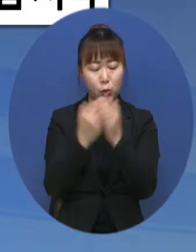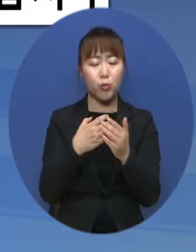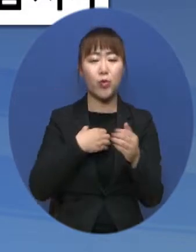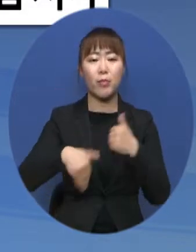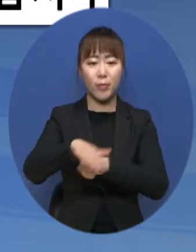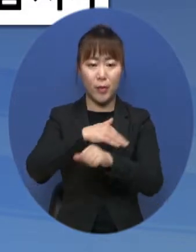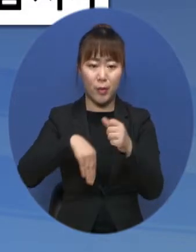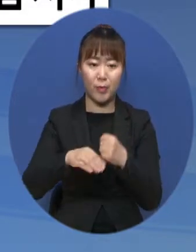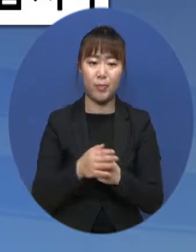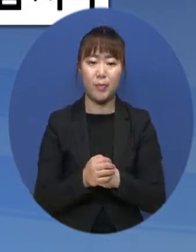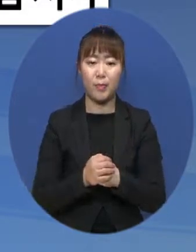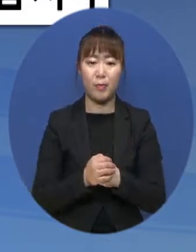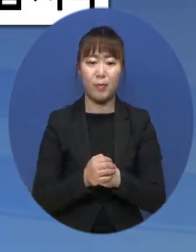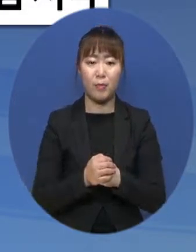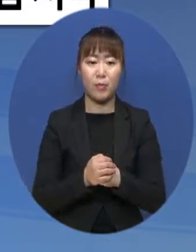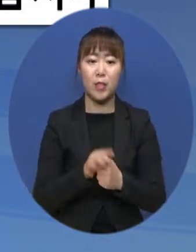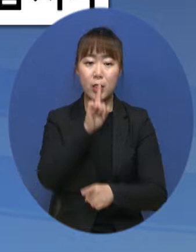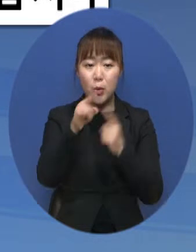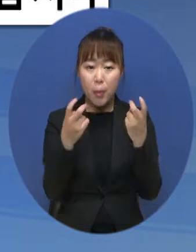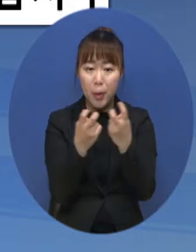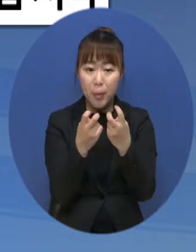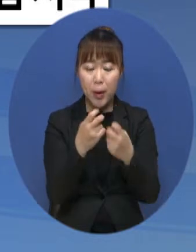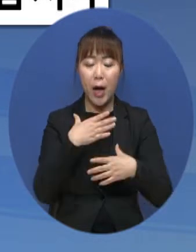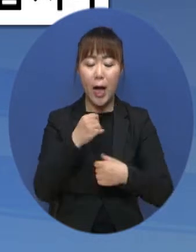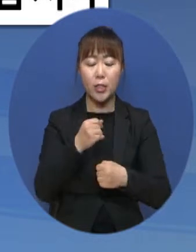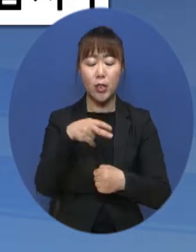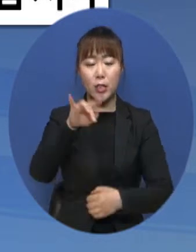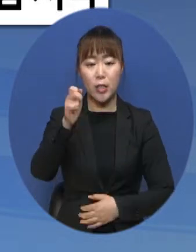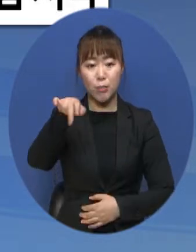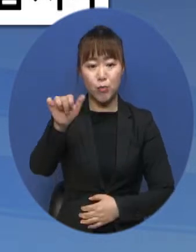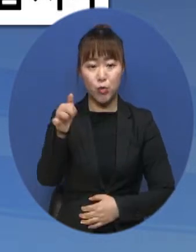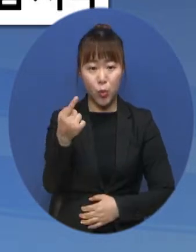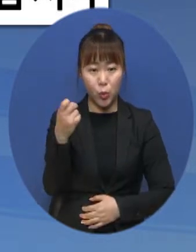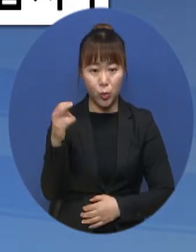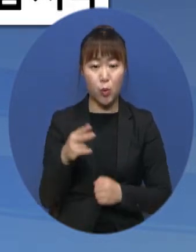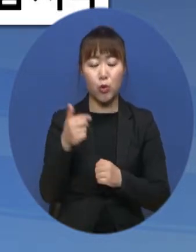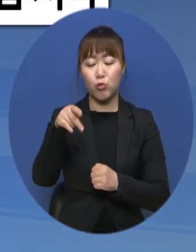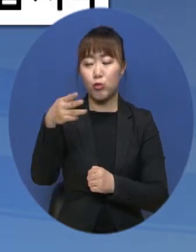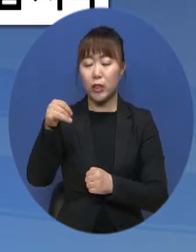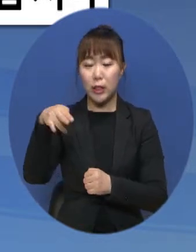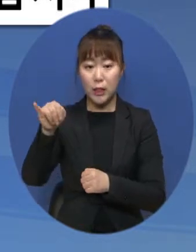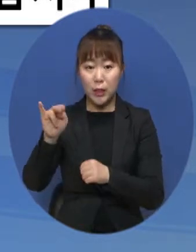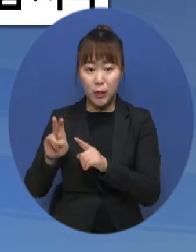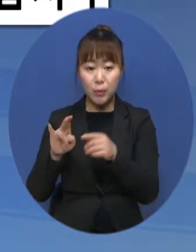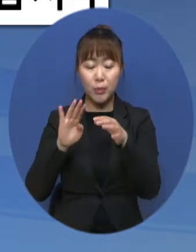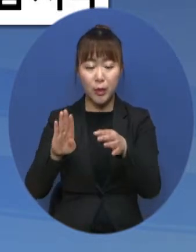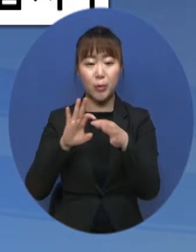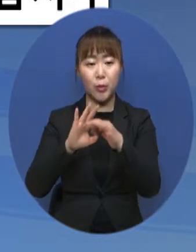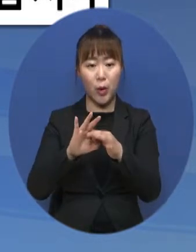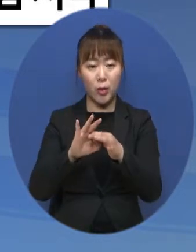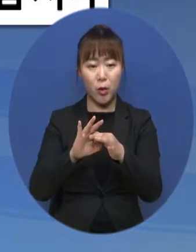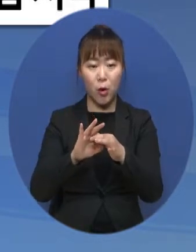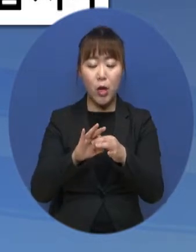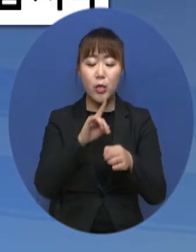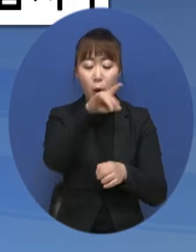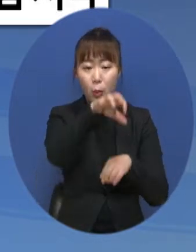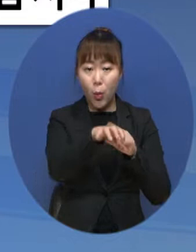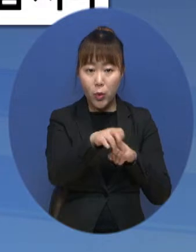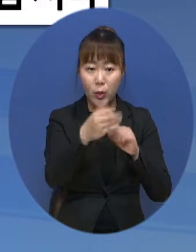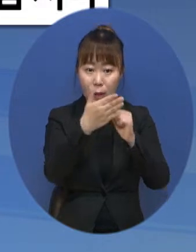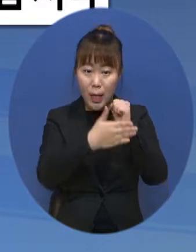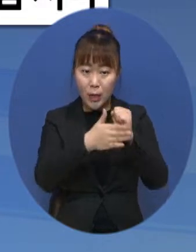위험요인입니다. 신고 방법은 안전신문고 앱이나 누리집을 통해 신고 내용과 위치를 입력하고